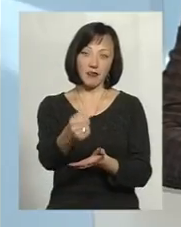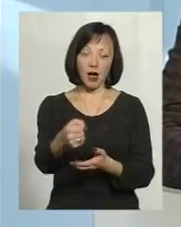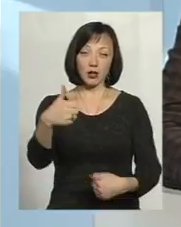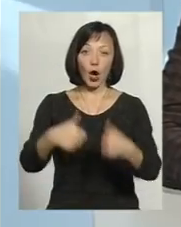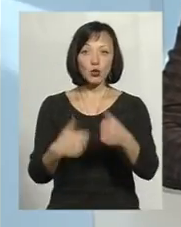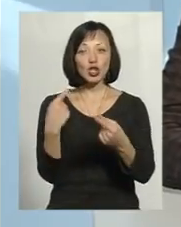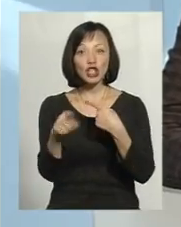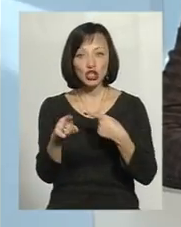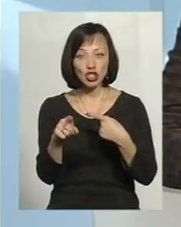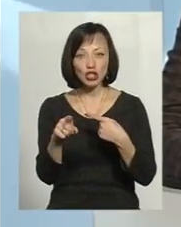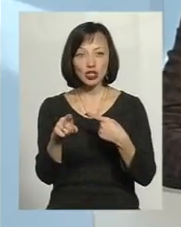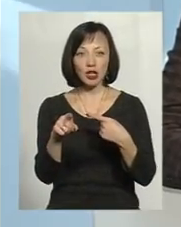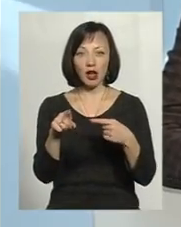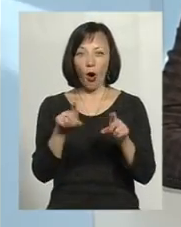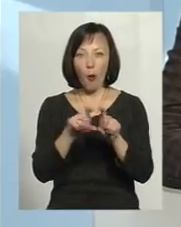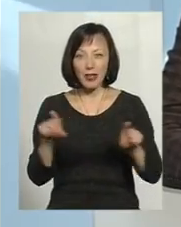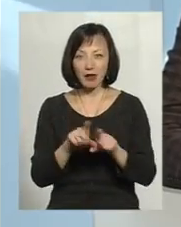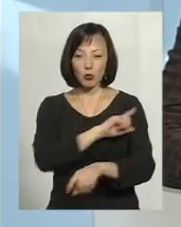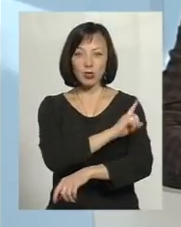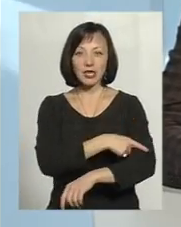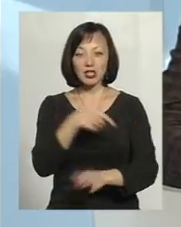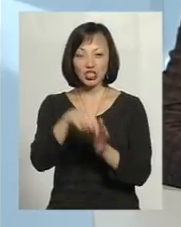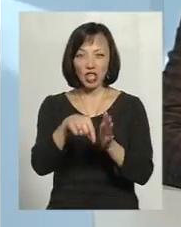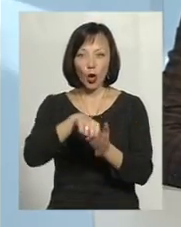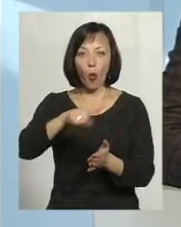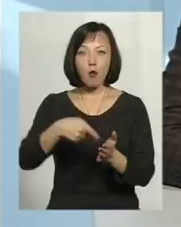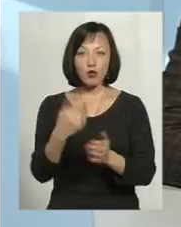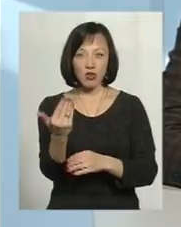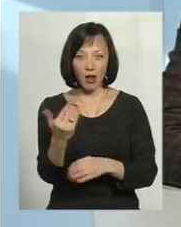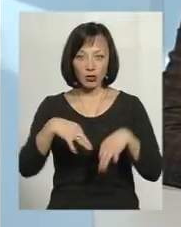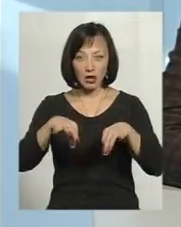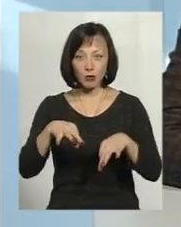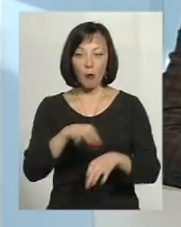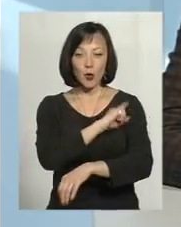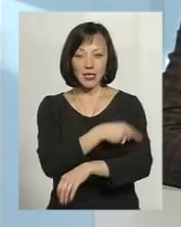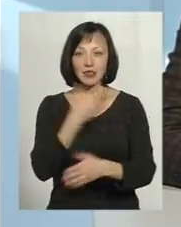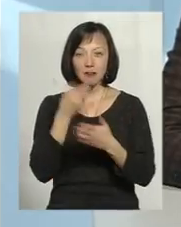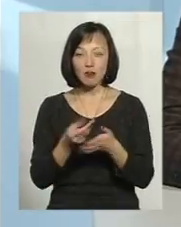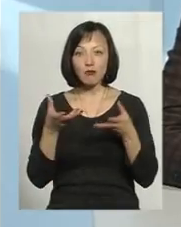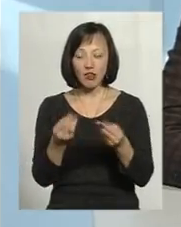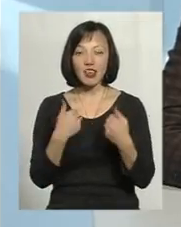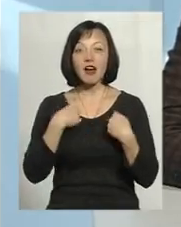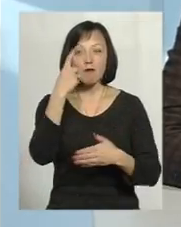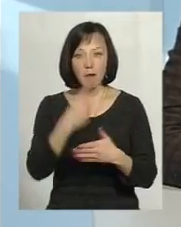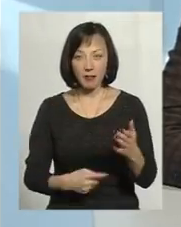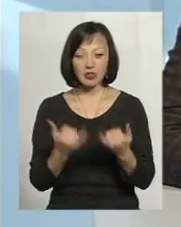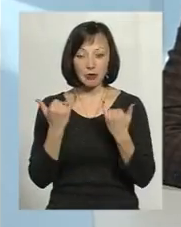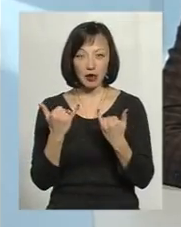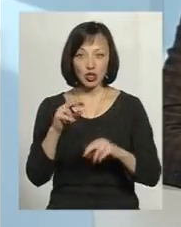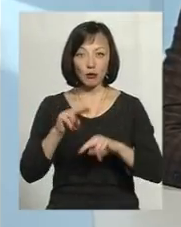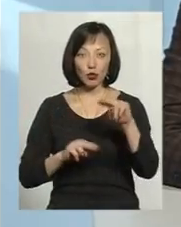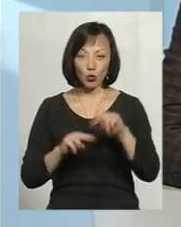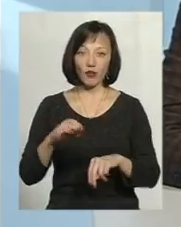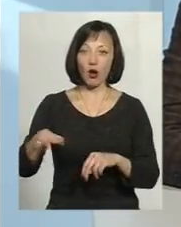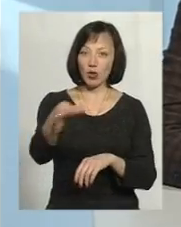конкурс інші об'єкти, посилити роль комунального транспорту для того, щоб посилити свій вплив. Я переконаний, що, зважаючи на теперішню забудову